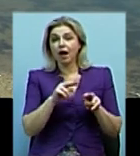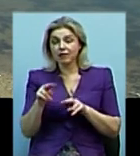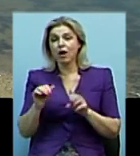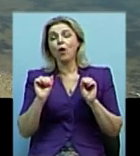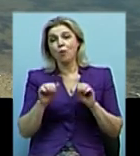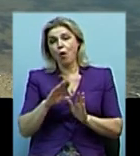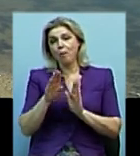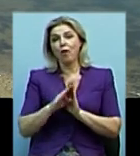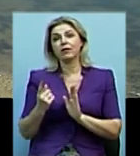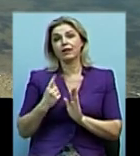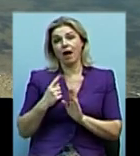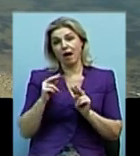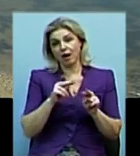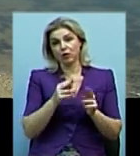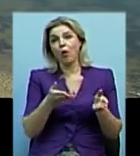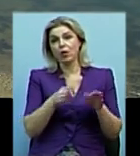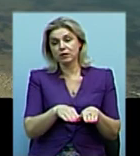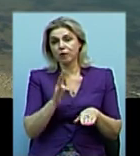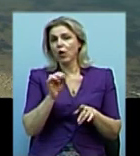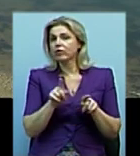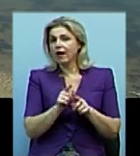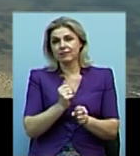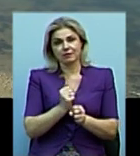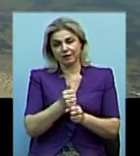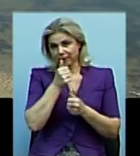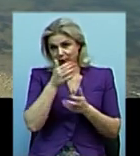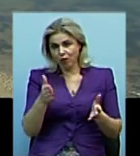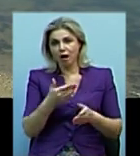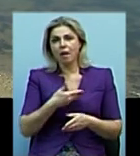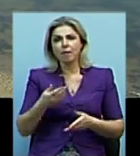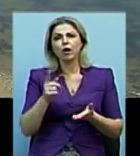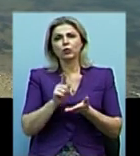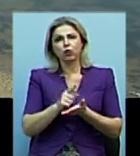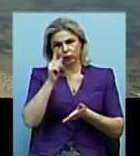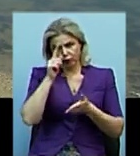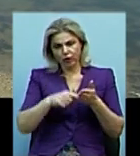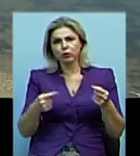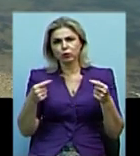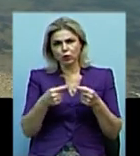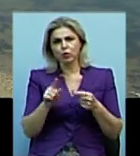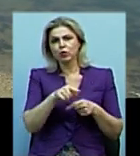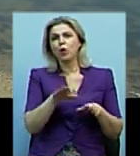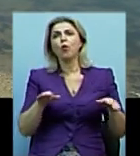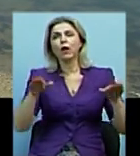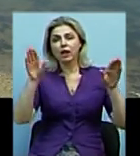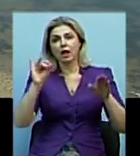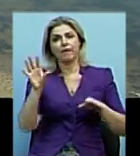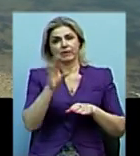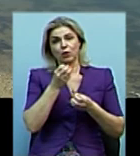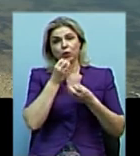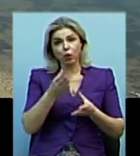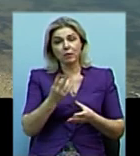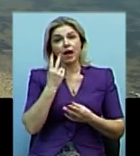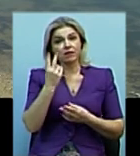б під наглядом залишити тут. Але ми так вчинити не можемо. Ми повинні переконатися, що вони відлетіли, і з ними все добре.